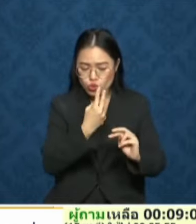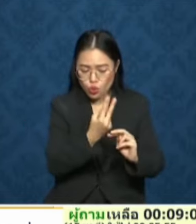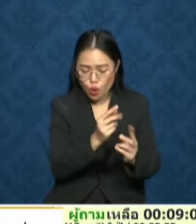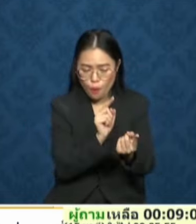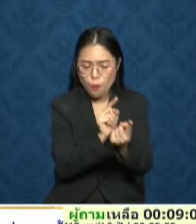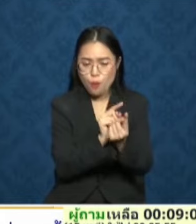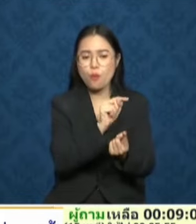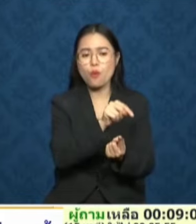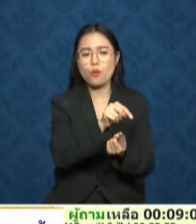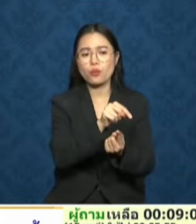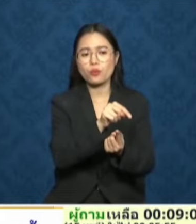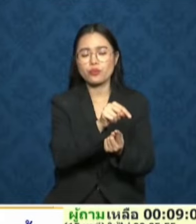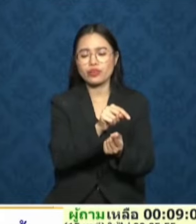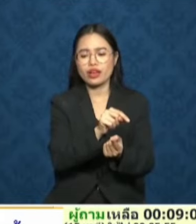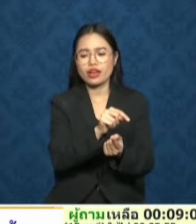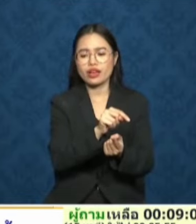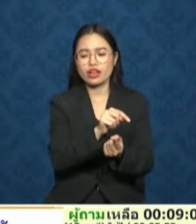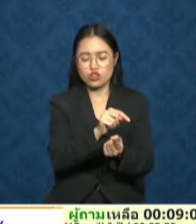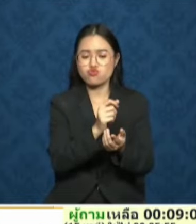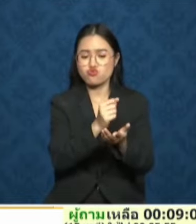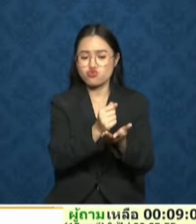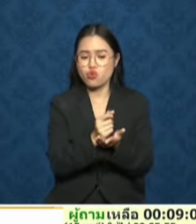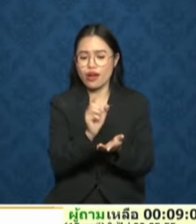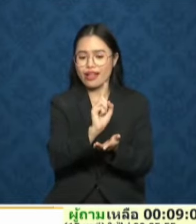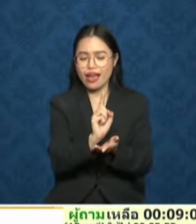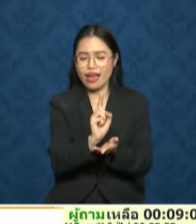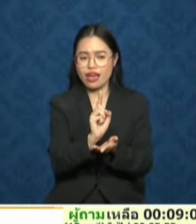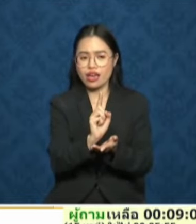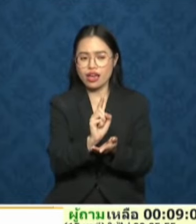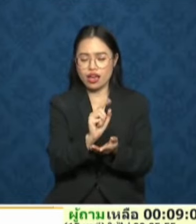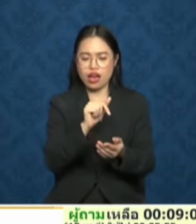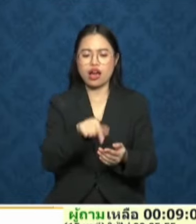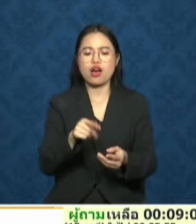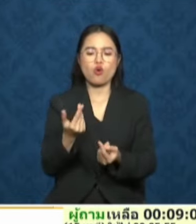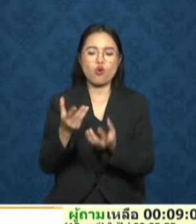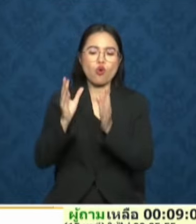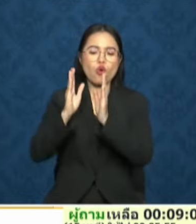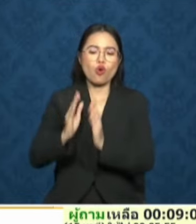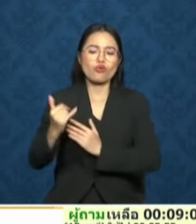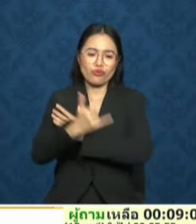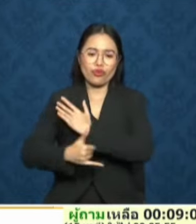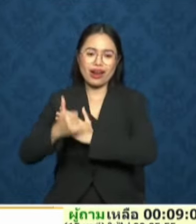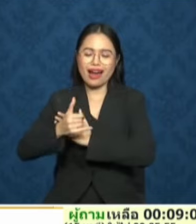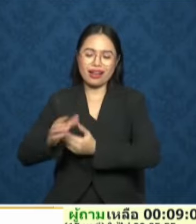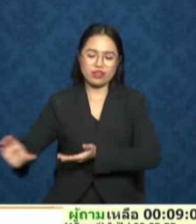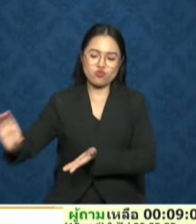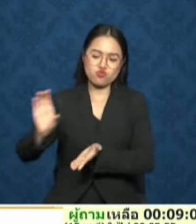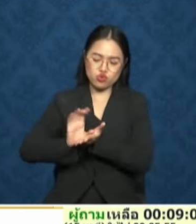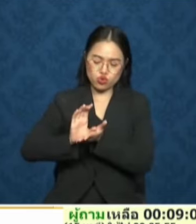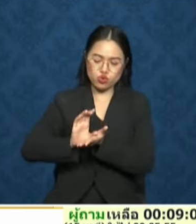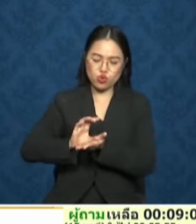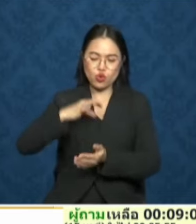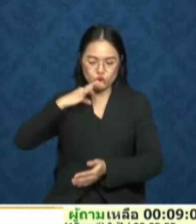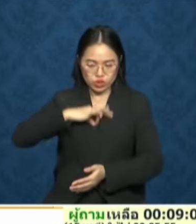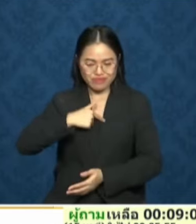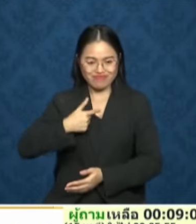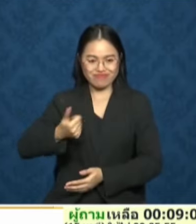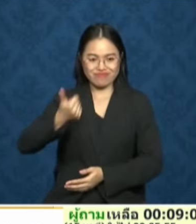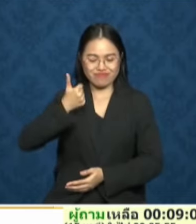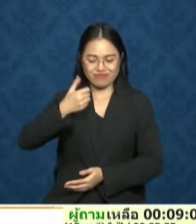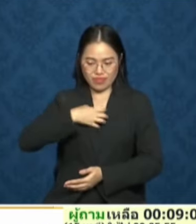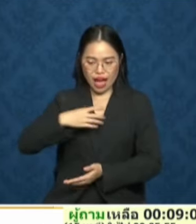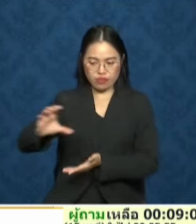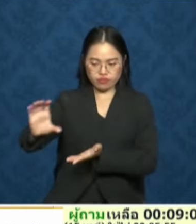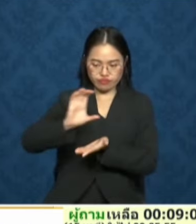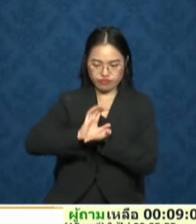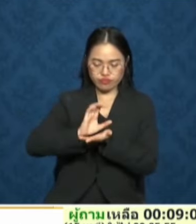นมันเกิดอะไรขึ้กประเทศบ้างค่ะมันสรางความ mua àn jayให้นักรงทุนเพระนี่คือการที่เราจะเดินอ